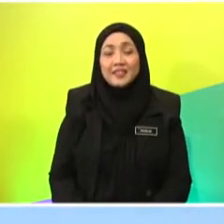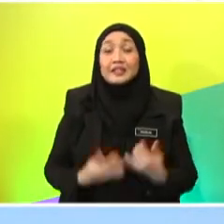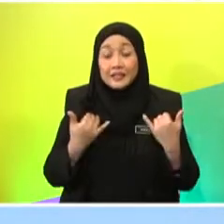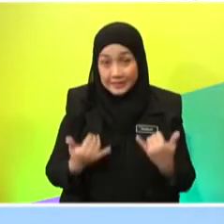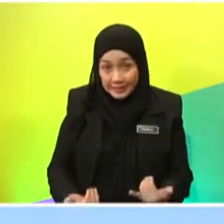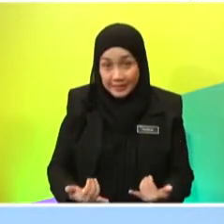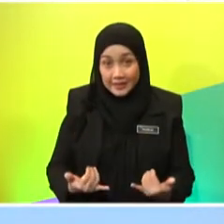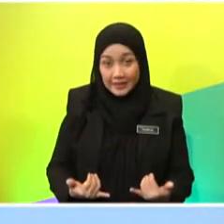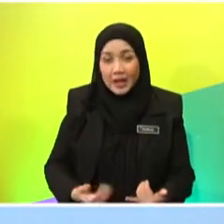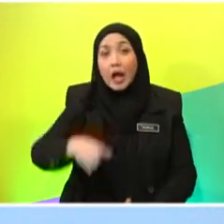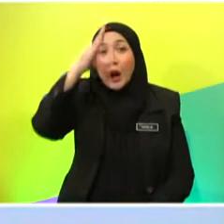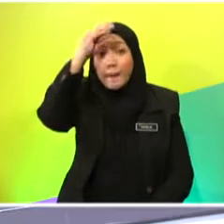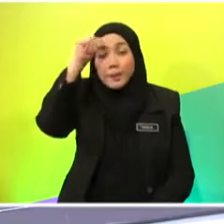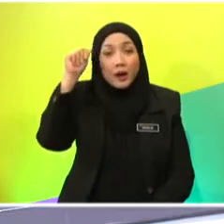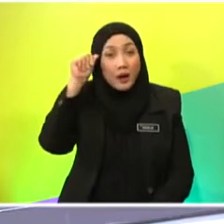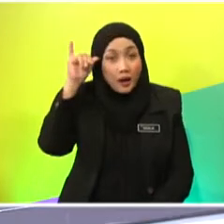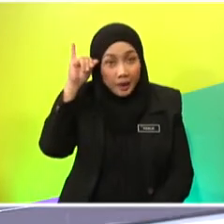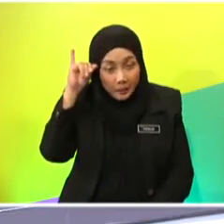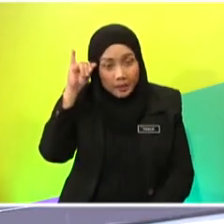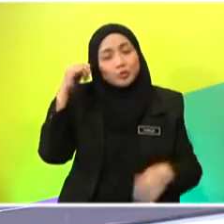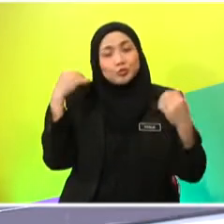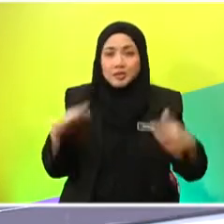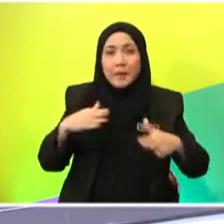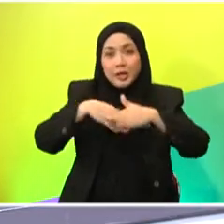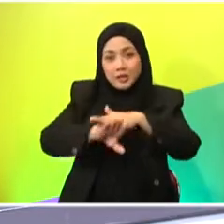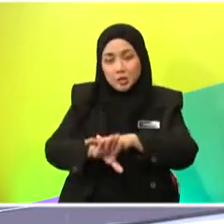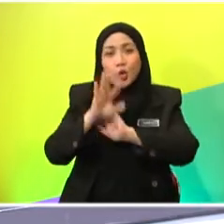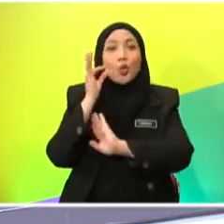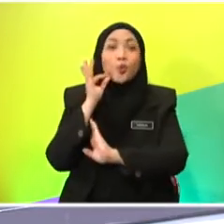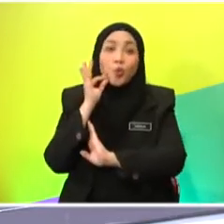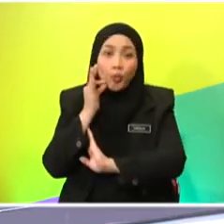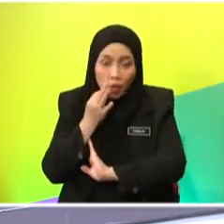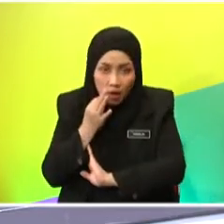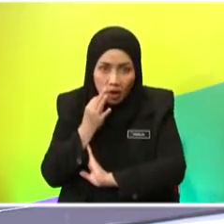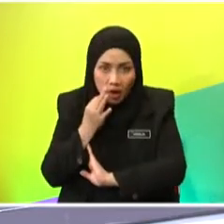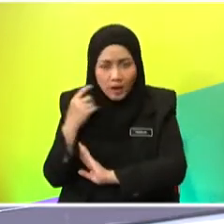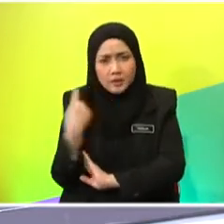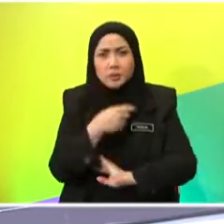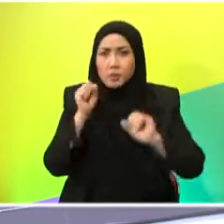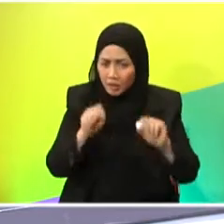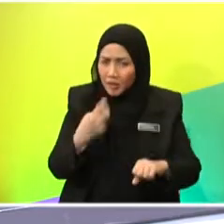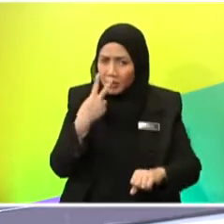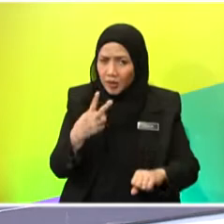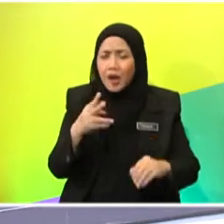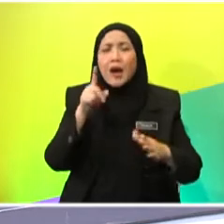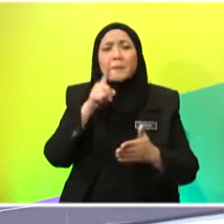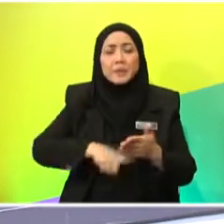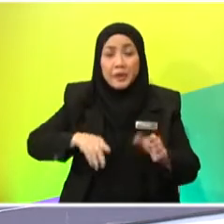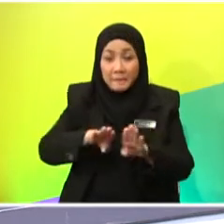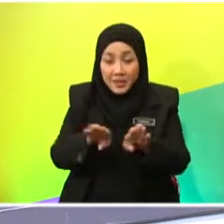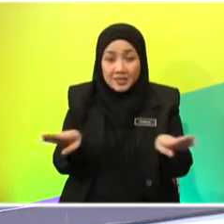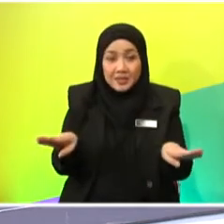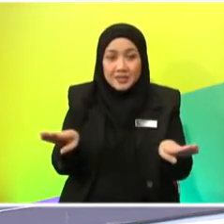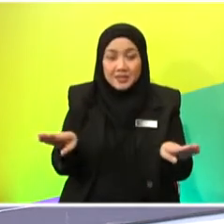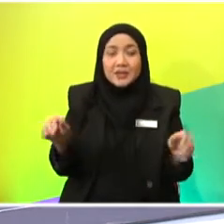sekarang ayo main udah selesai masukkan Boa Oke kita boleh tengok apa beza antara balang orange bahwa